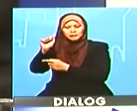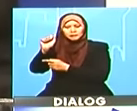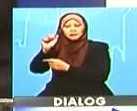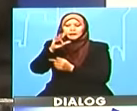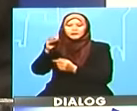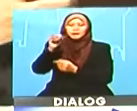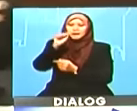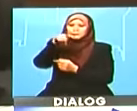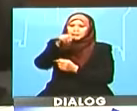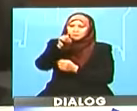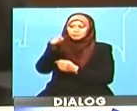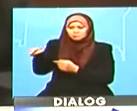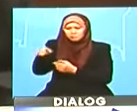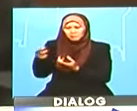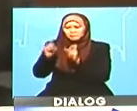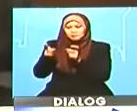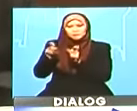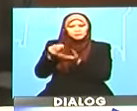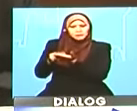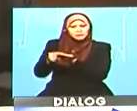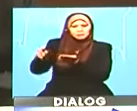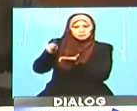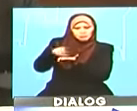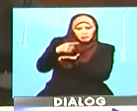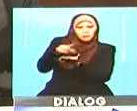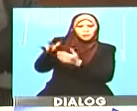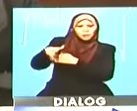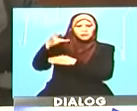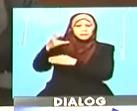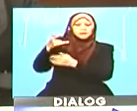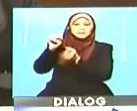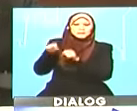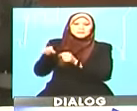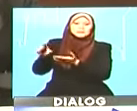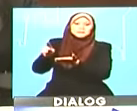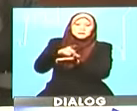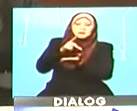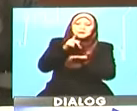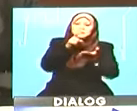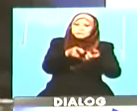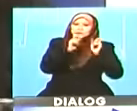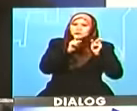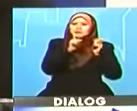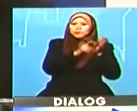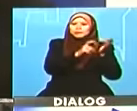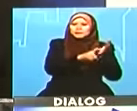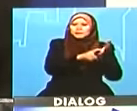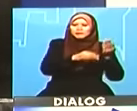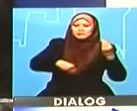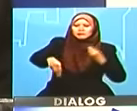bersetuju kita bayar cepat. Okay. Pasal kita ingat kalau kita bayar cepat kepada hutang kita tadi, dia